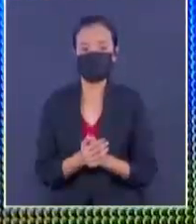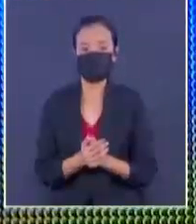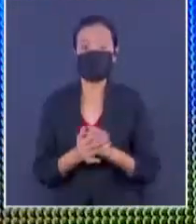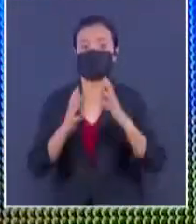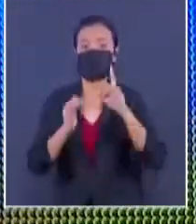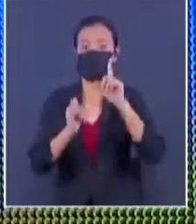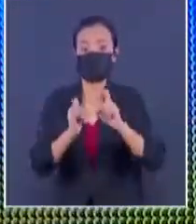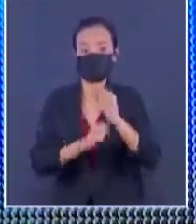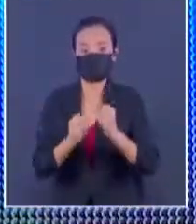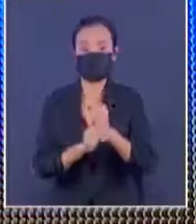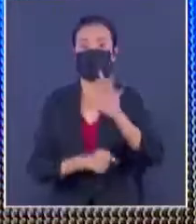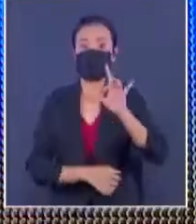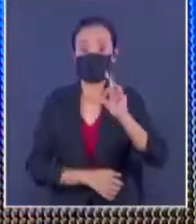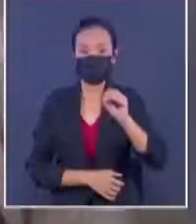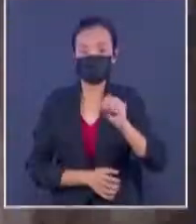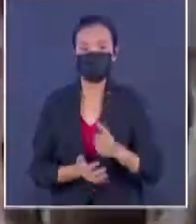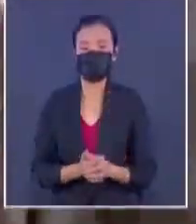เสียชีวิตแล้วในวัย80ปี